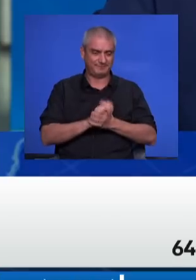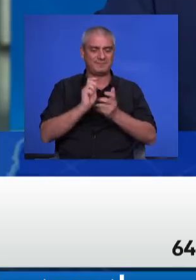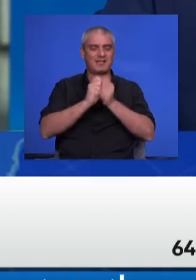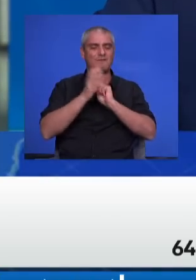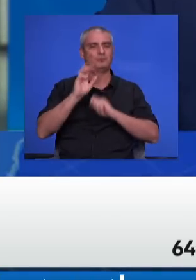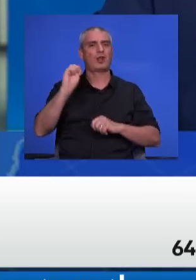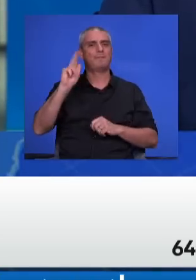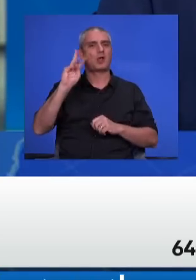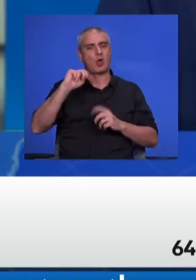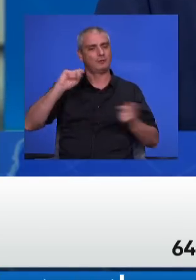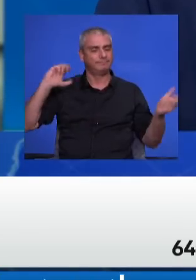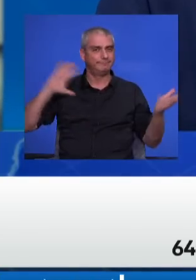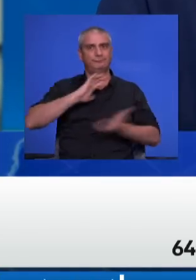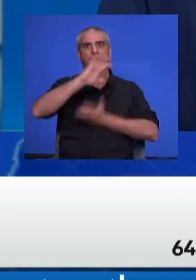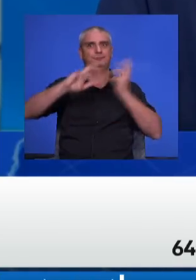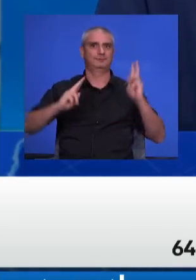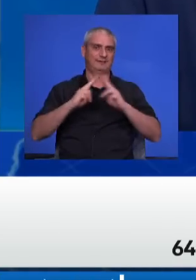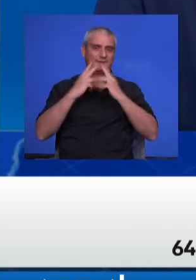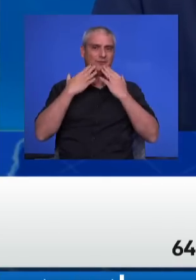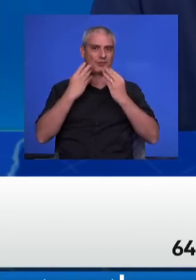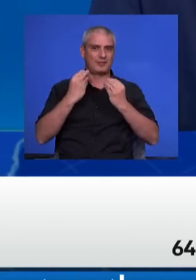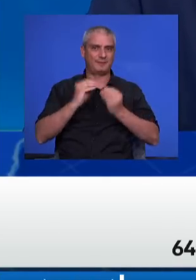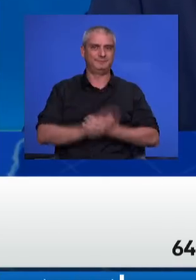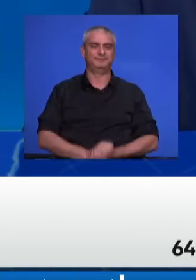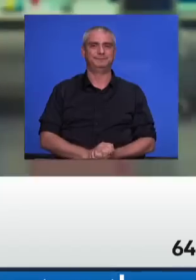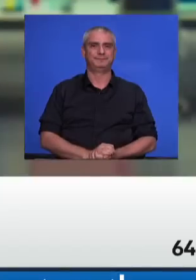מקרון שמסירה את צרפת, תודה רבה רבה. רבה, להתראות.